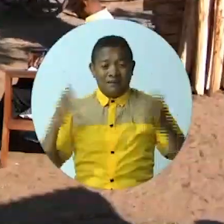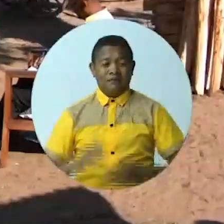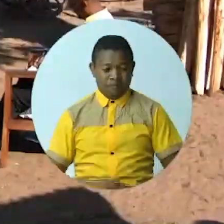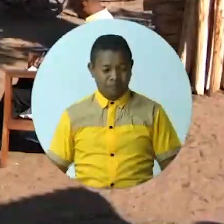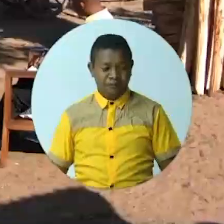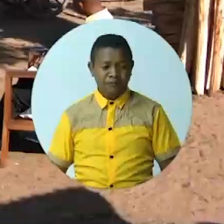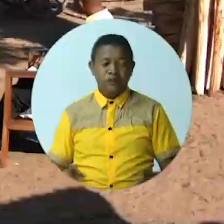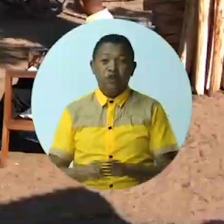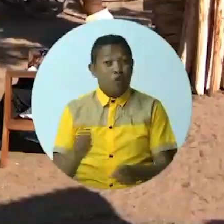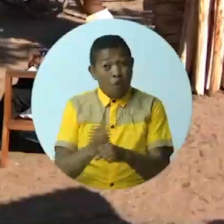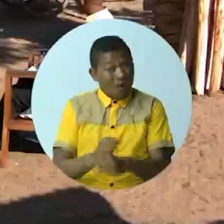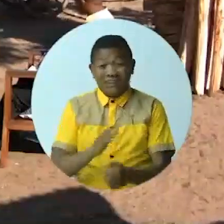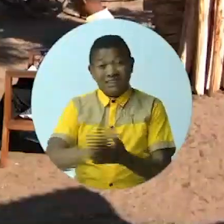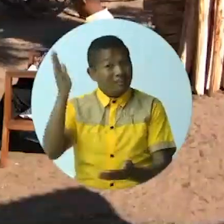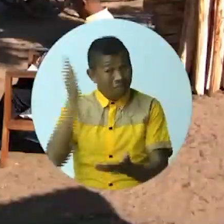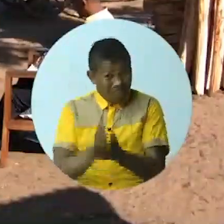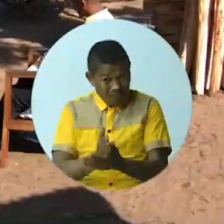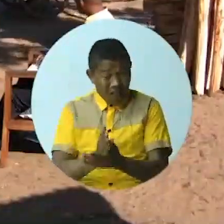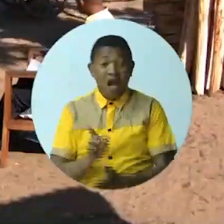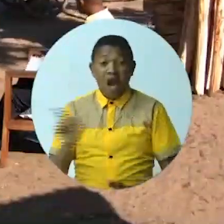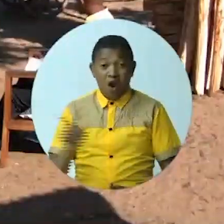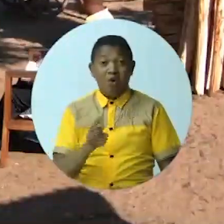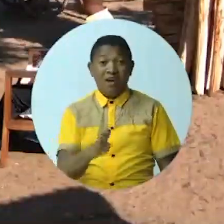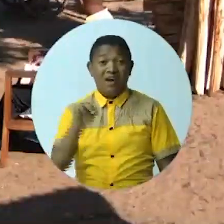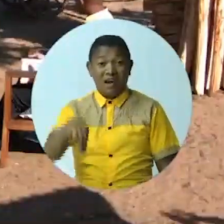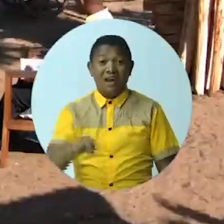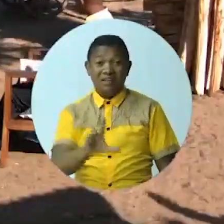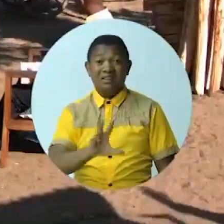raha tsy vidy zany rn13 zany tsy manao politika intsony a